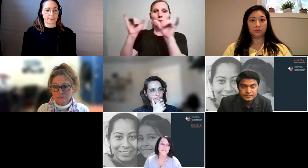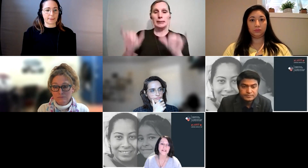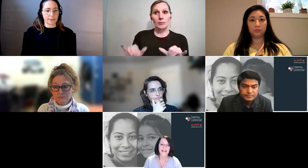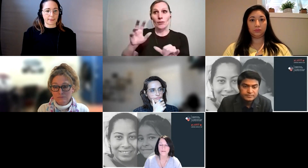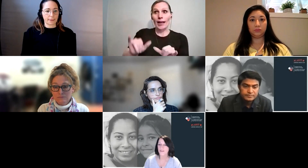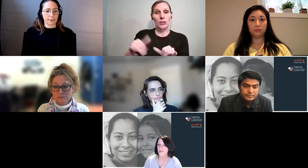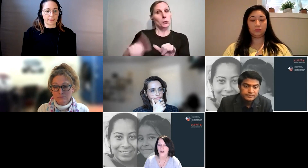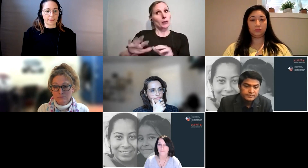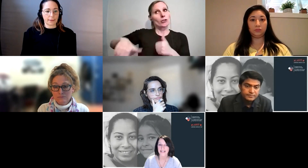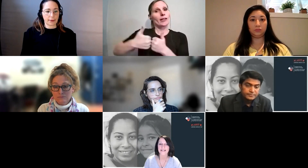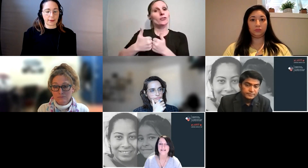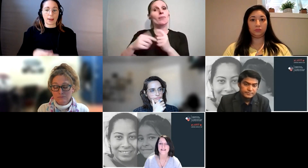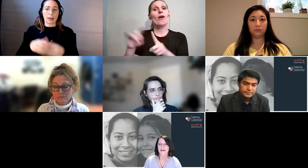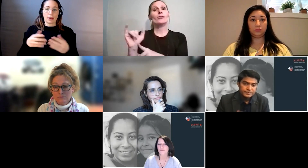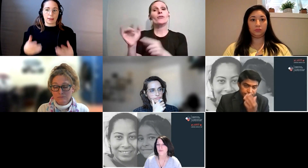Et donc,